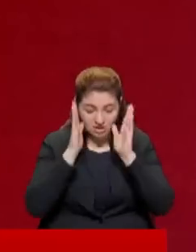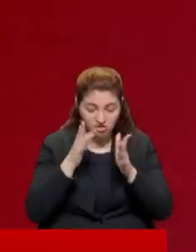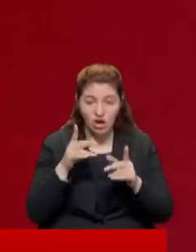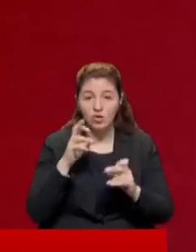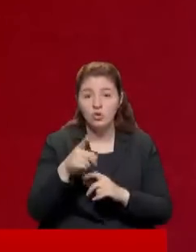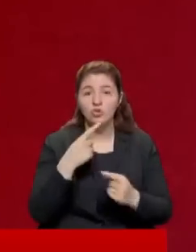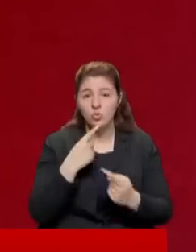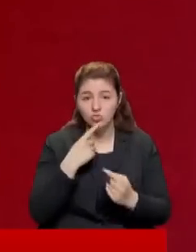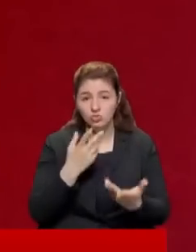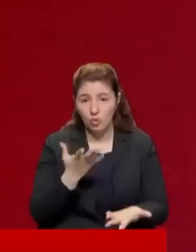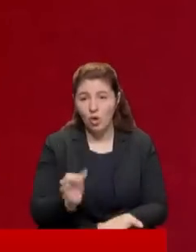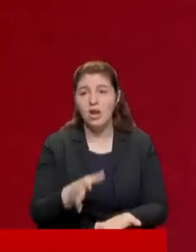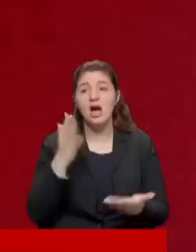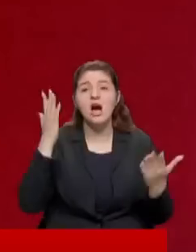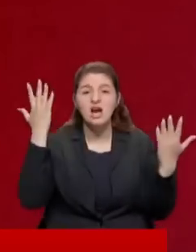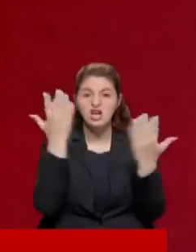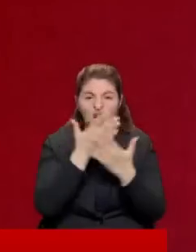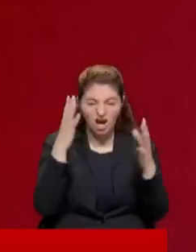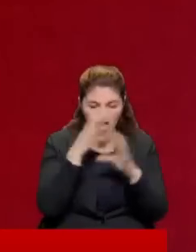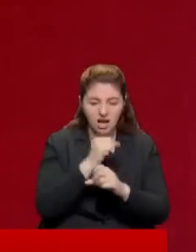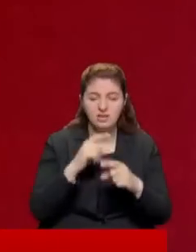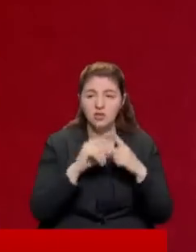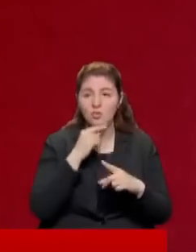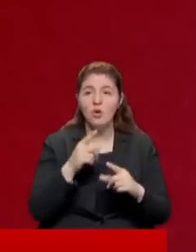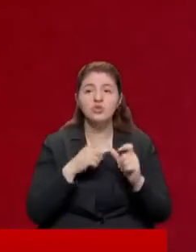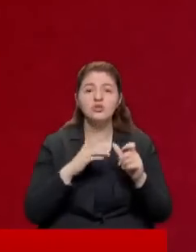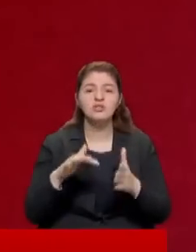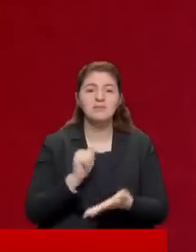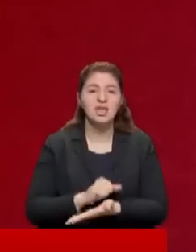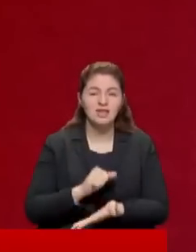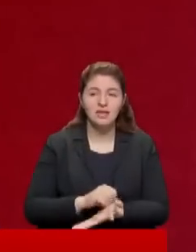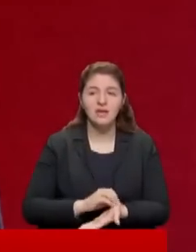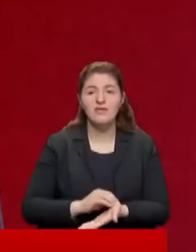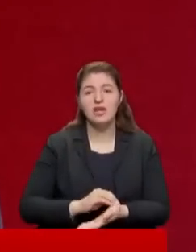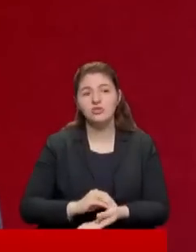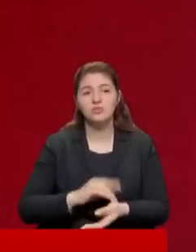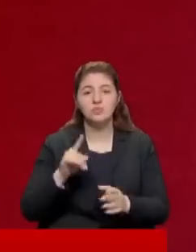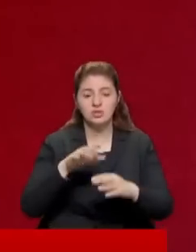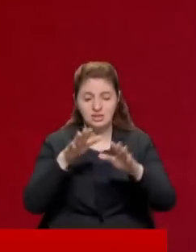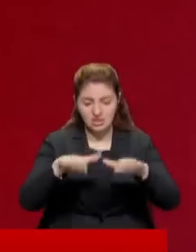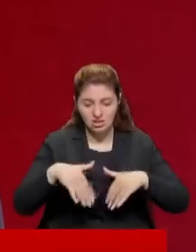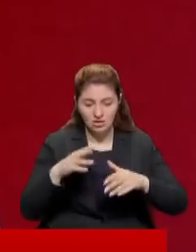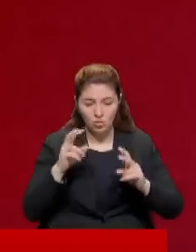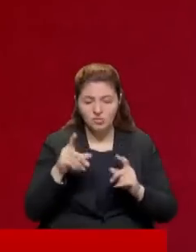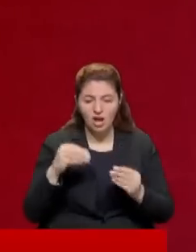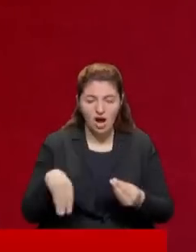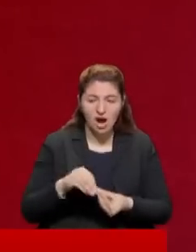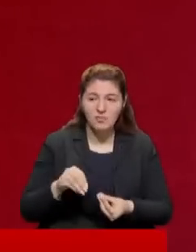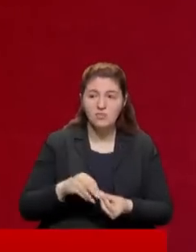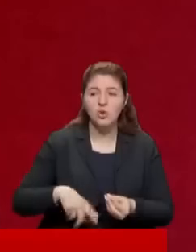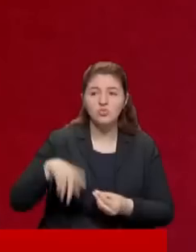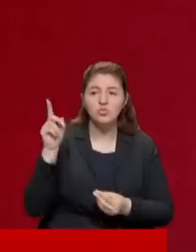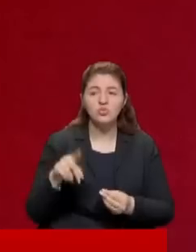öyle, karanlık siyaset diyorum ben. Yani o sosyal medyada ya da işte bu seccade meselesini böyle abartmak,